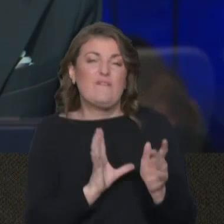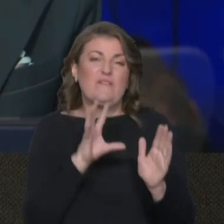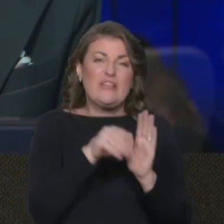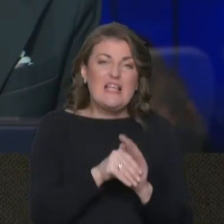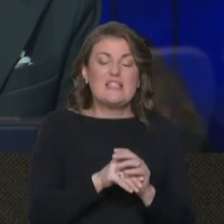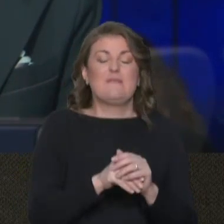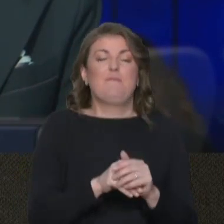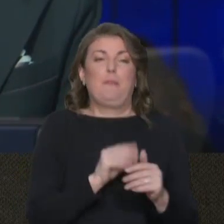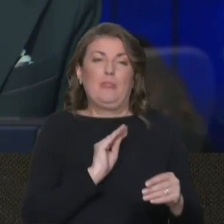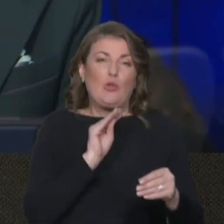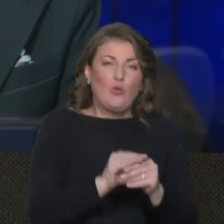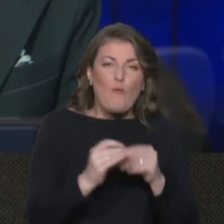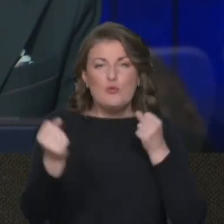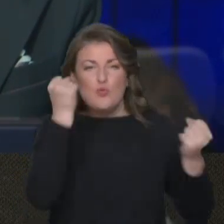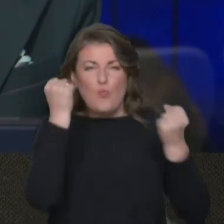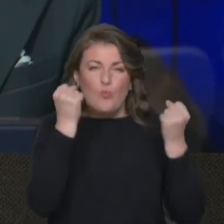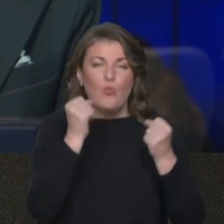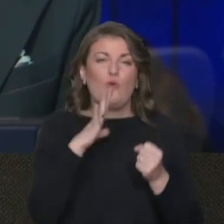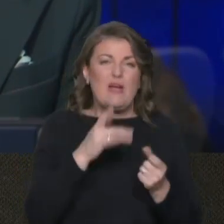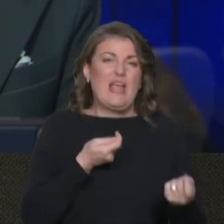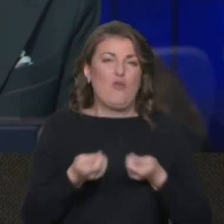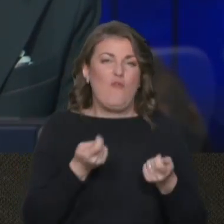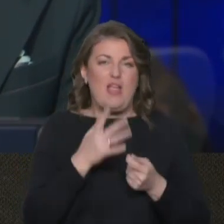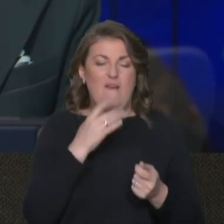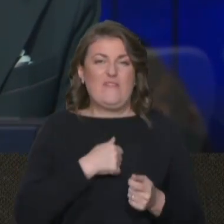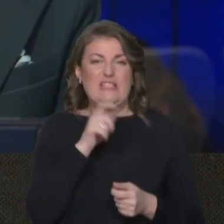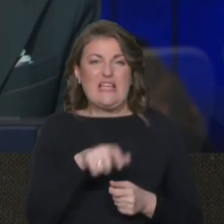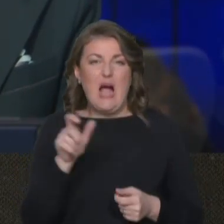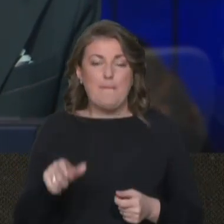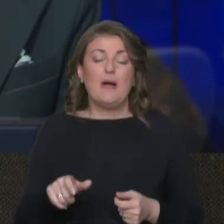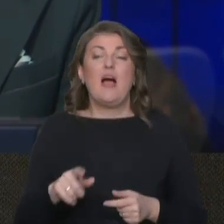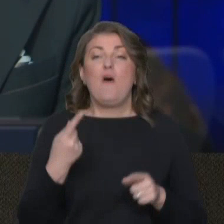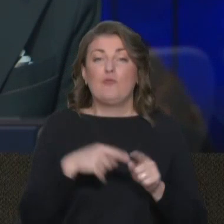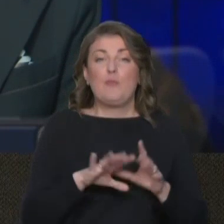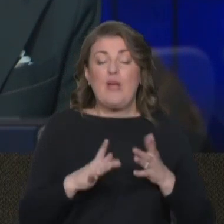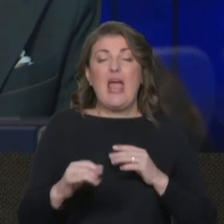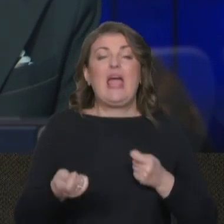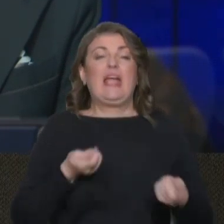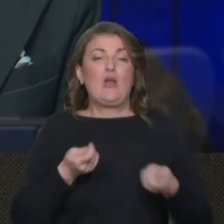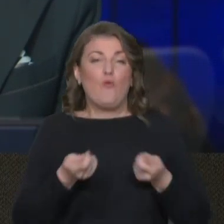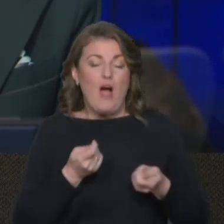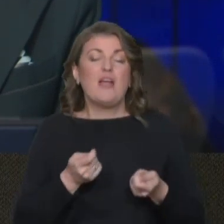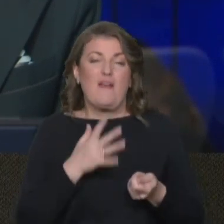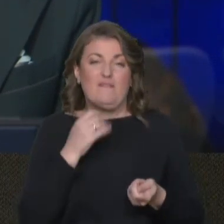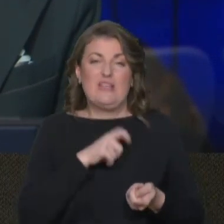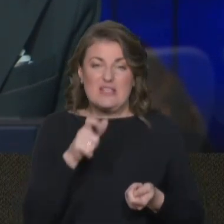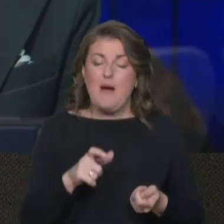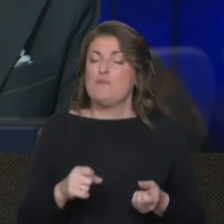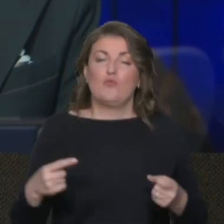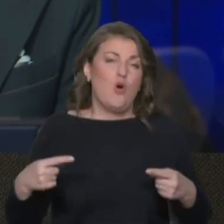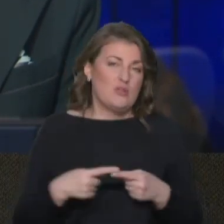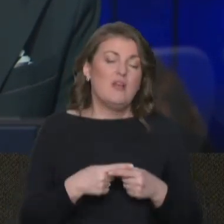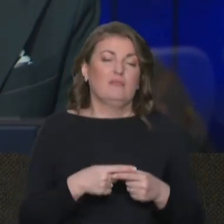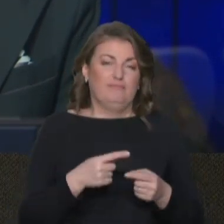додаткового сумбуру в керування військами. В цьому випадку також керування військами однозначно